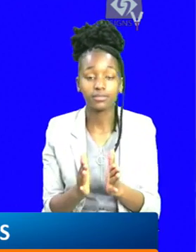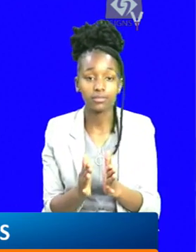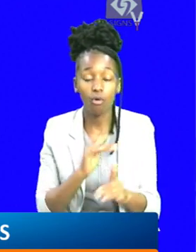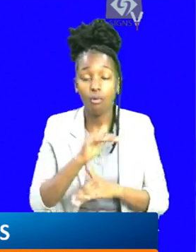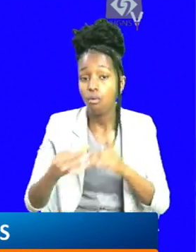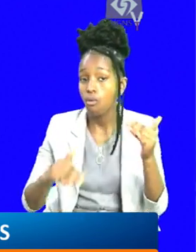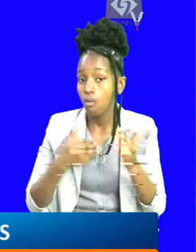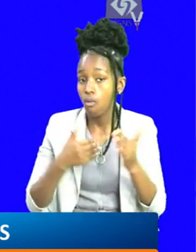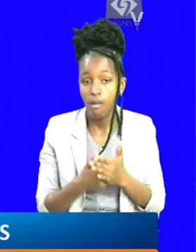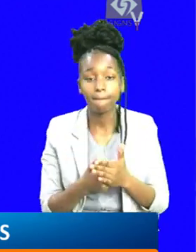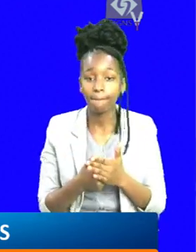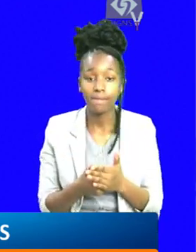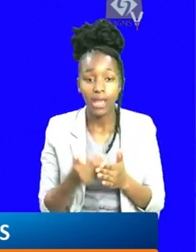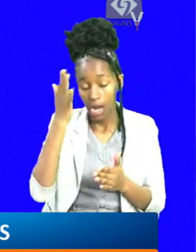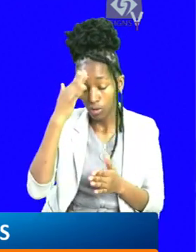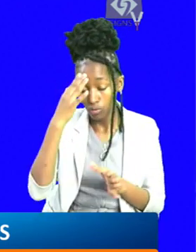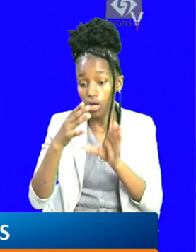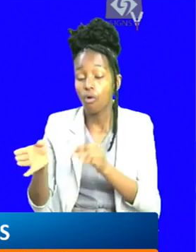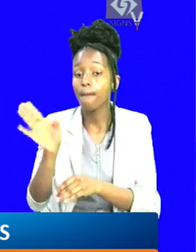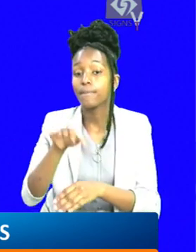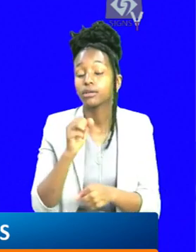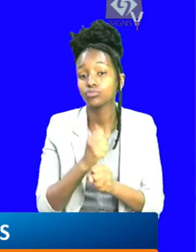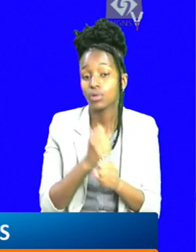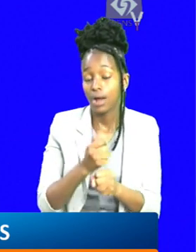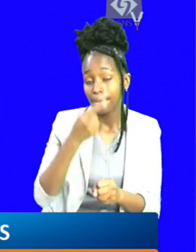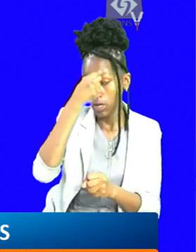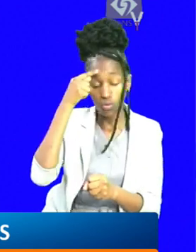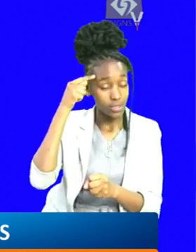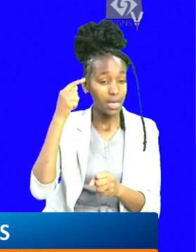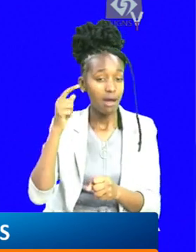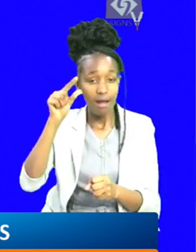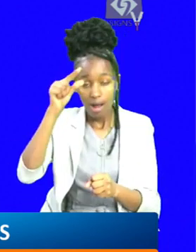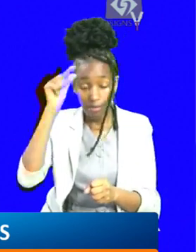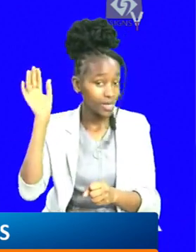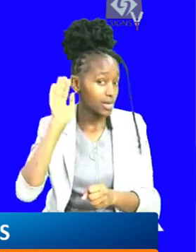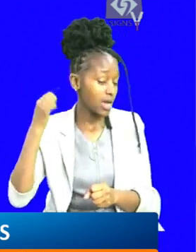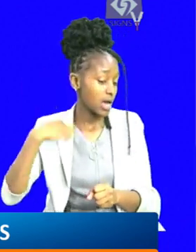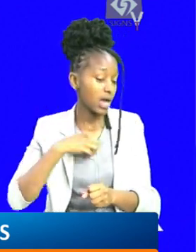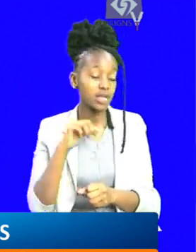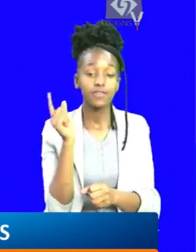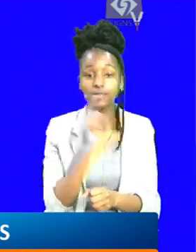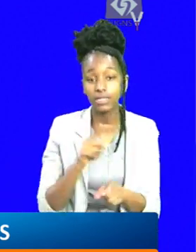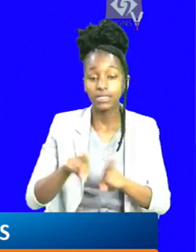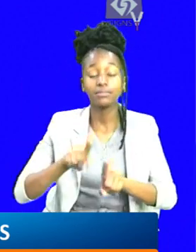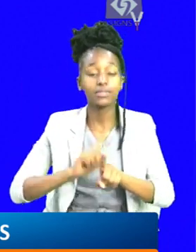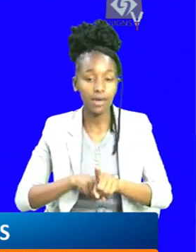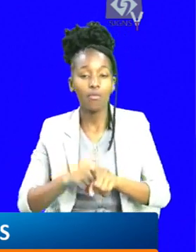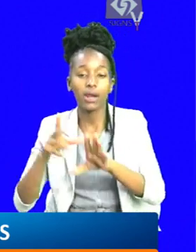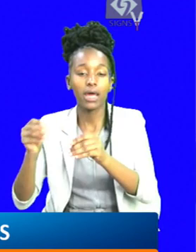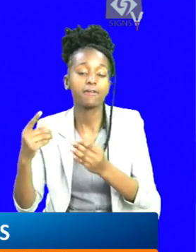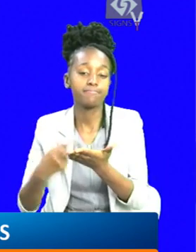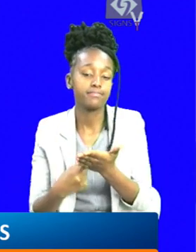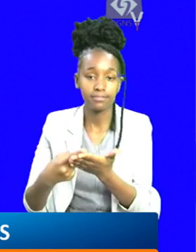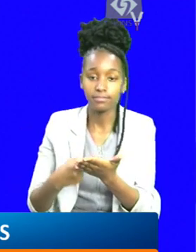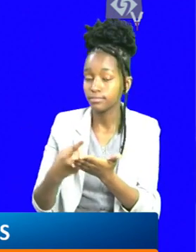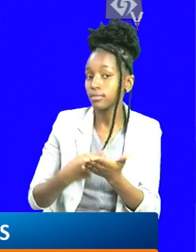come to an agreement. Kwa sasa mimi ningeweza kusema ya kwamba matako yetu yamesikizwa. Na madereva wa